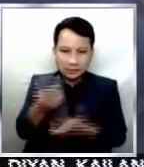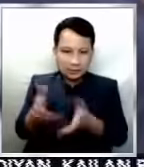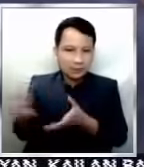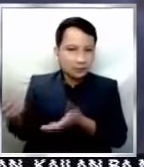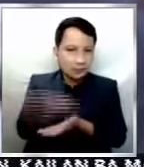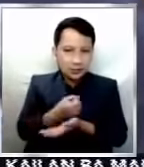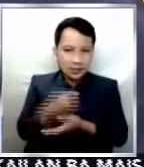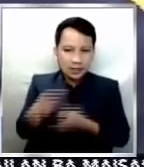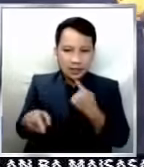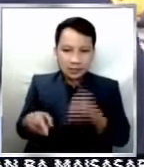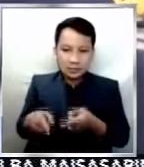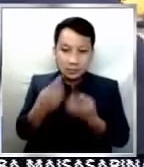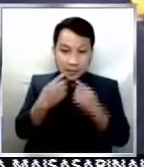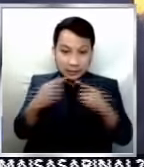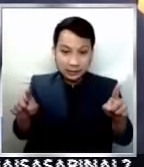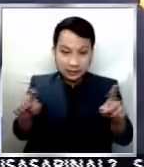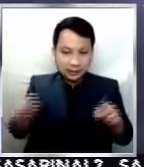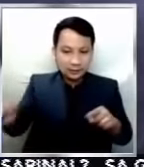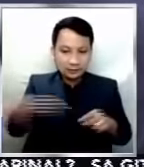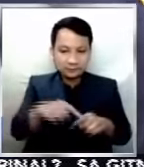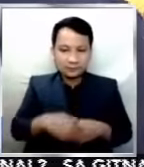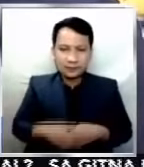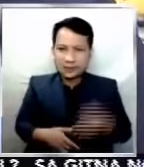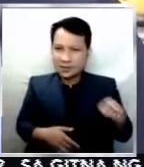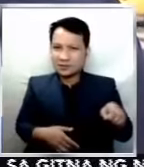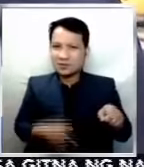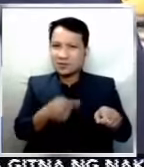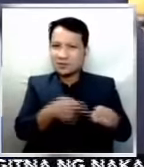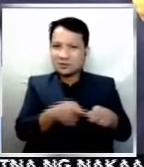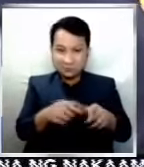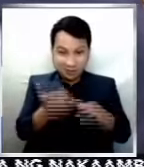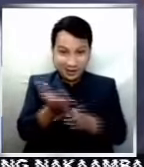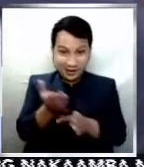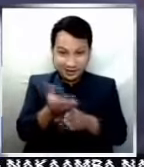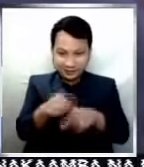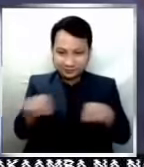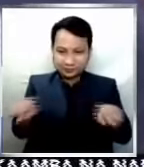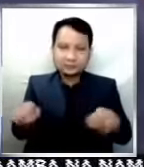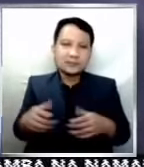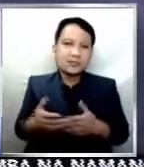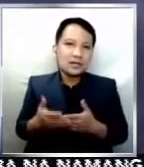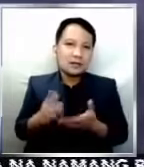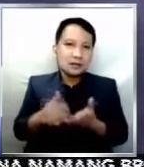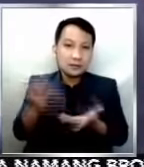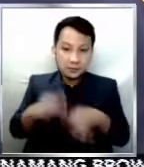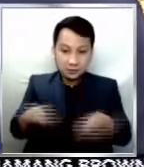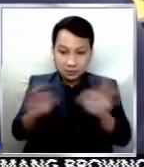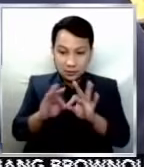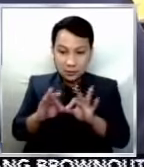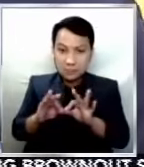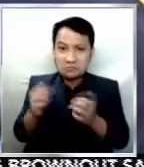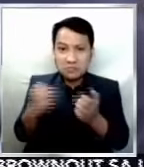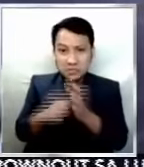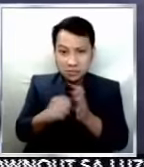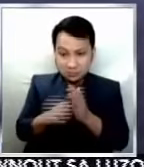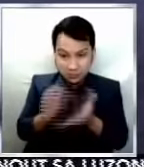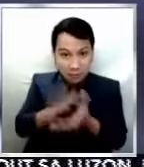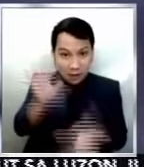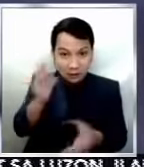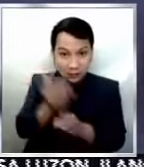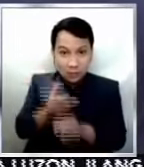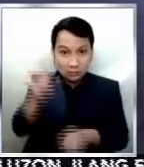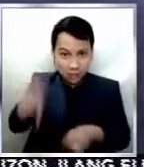yung misdeclare nilang shipment. Especially itong mga to luxury vehicles kasi. That means that they can afford to pay tax naman kung kaya nilang bumili ng ganyan, pero